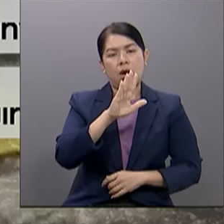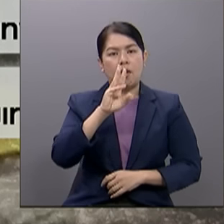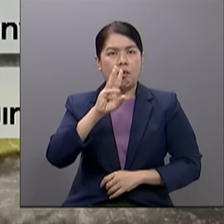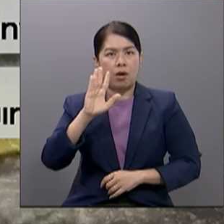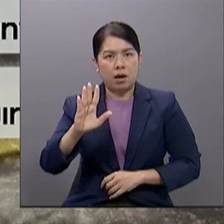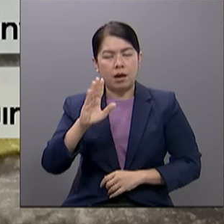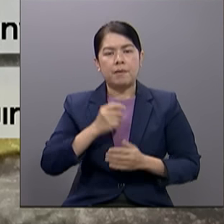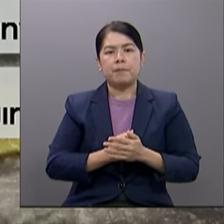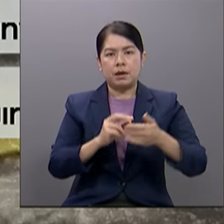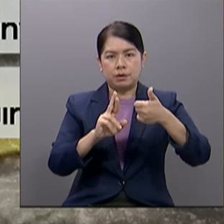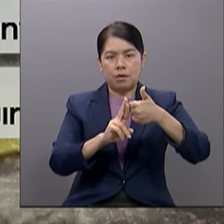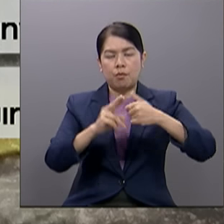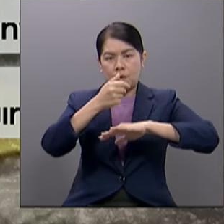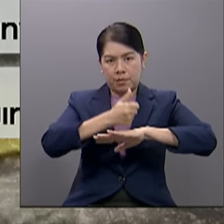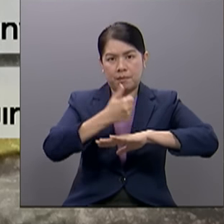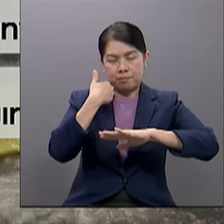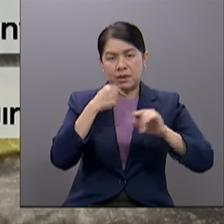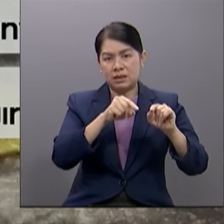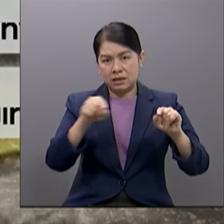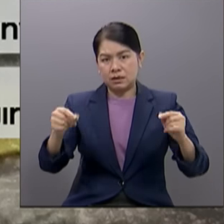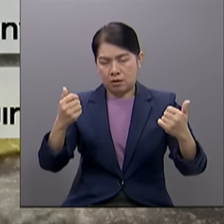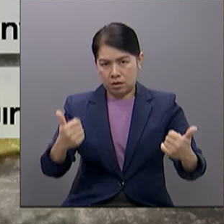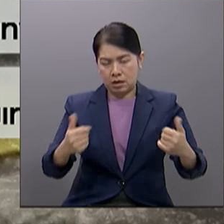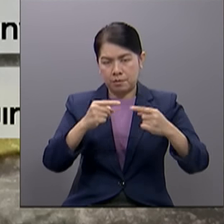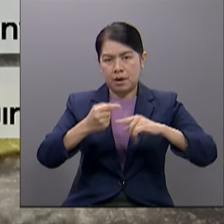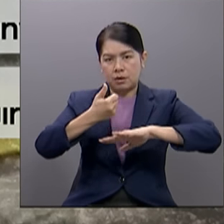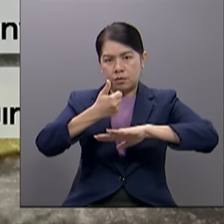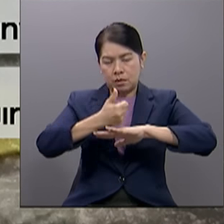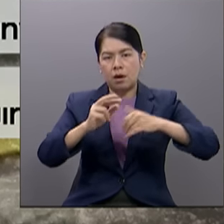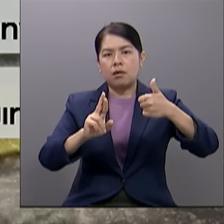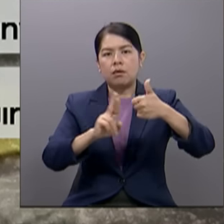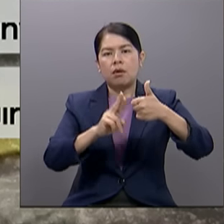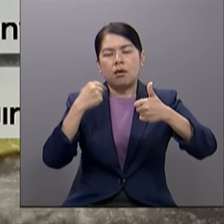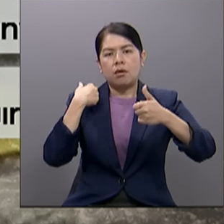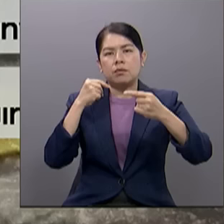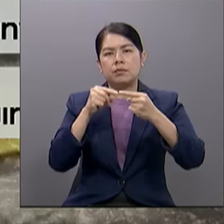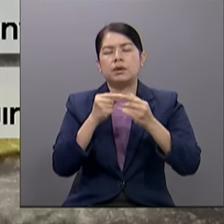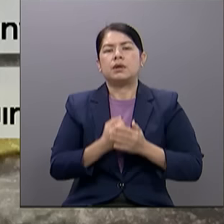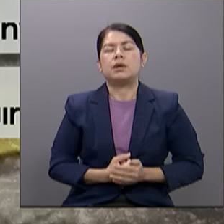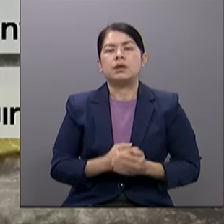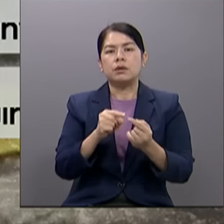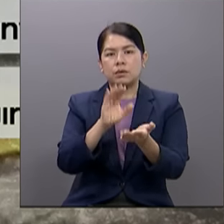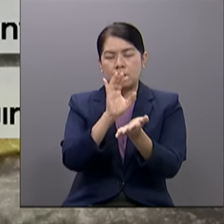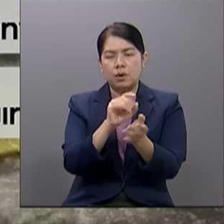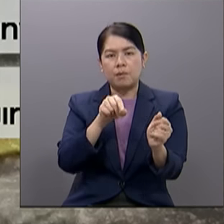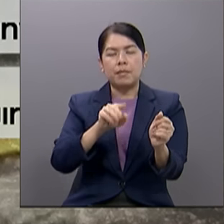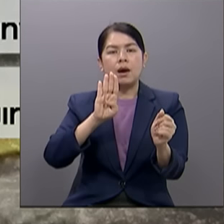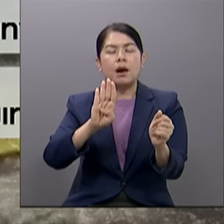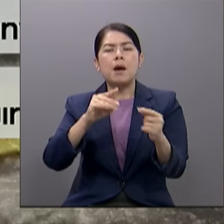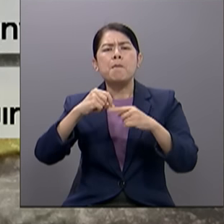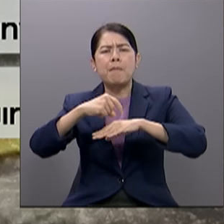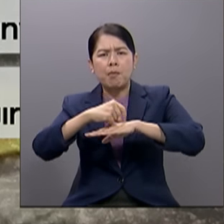2565ถึง2566เป็นรองผู้กำกับการสนบางมดและปัจจุบันมาดำรง